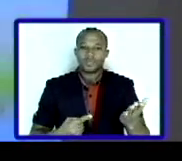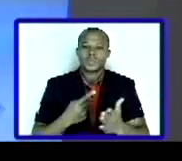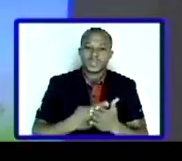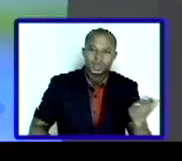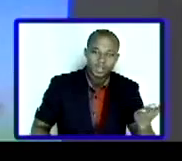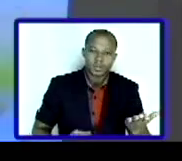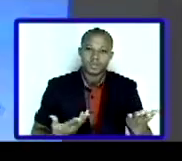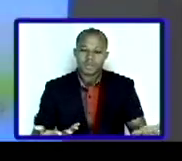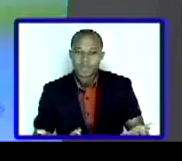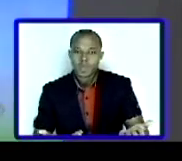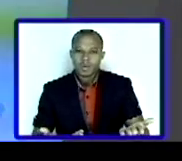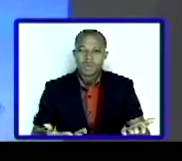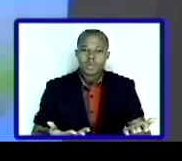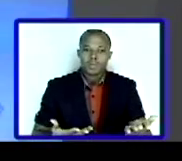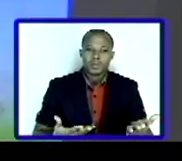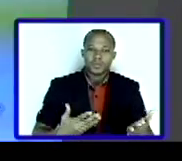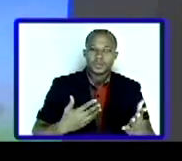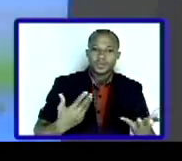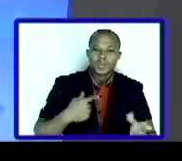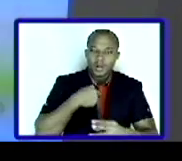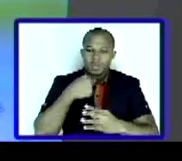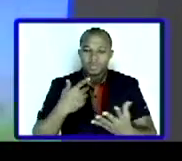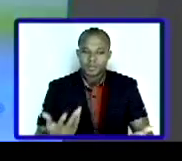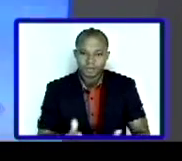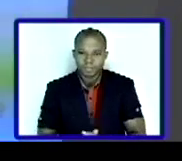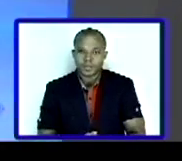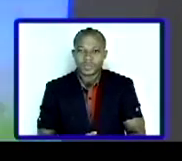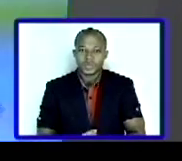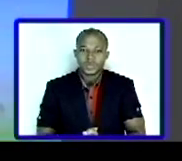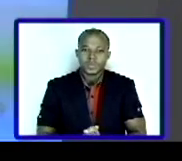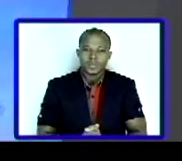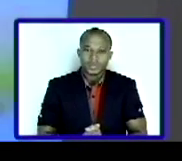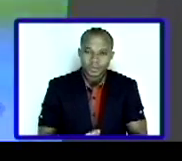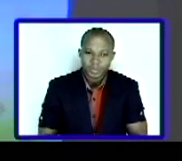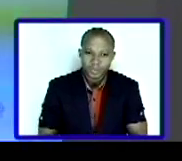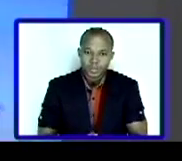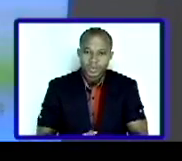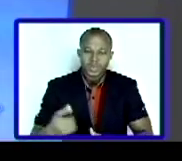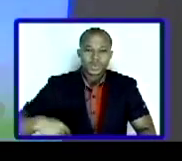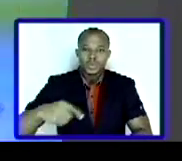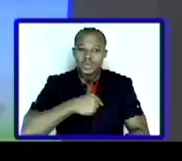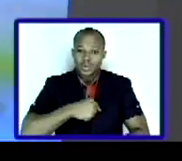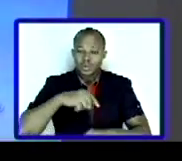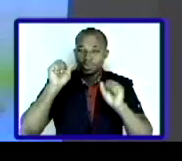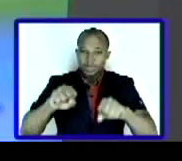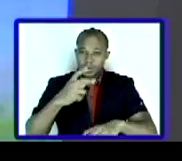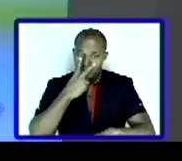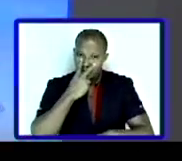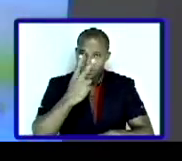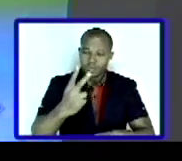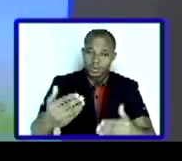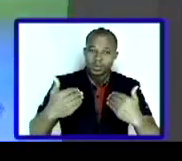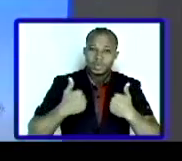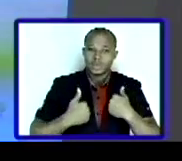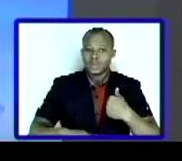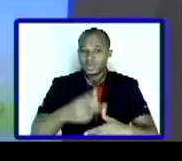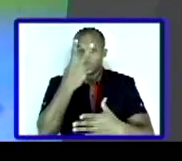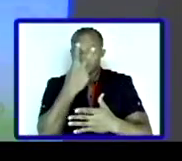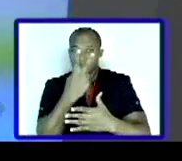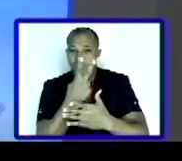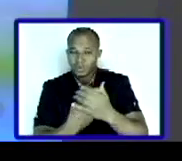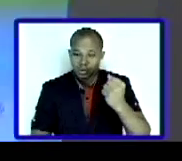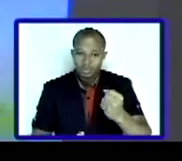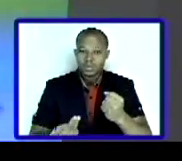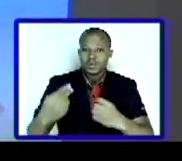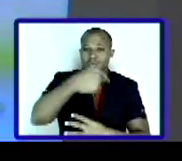l'accessibilité. Mais l'accessibilité surtout par rapport à l'environnement bâti. Et là, si vous regardez, vous allez voir que nous mettons qu'il y a deux facteurs